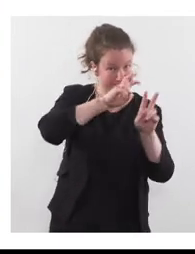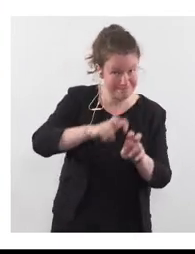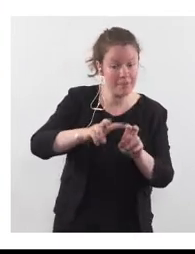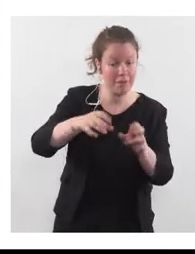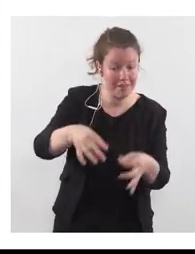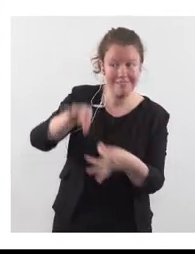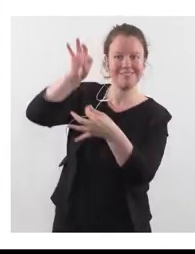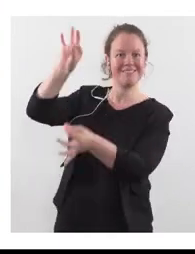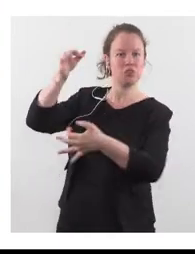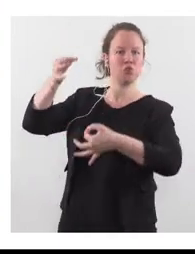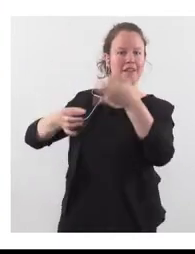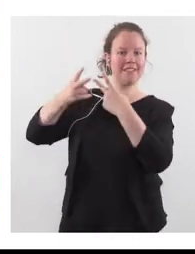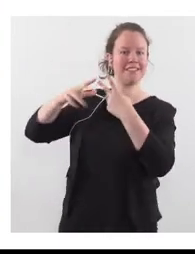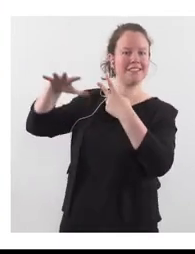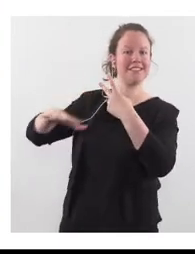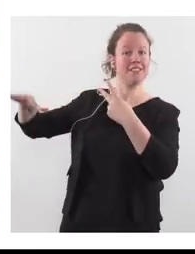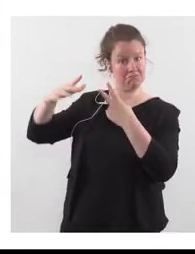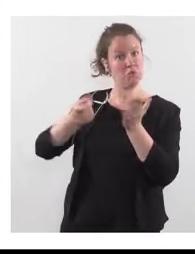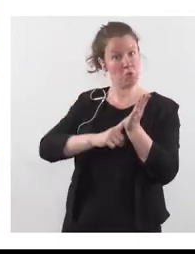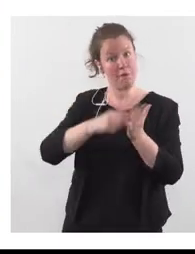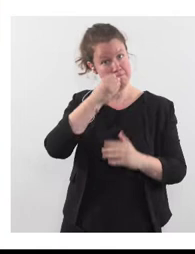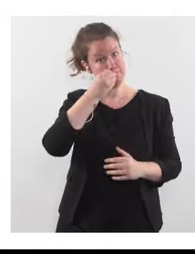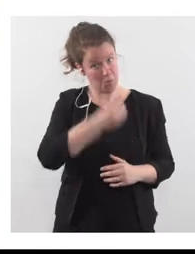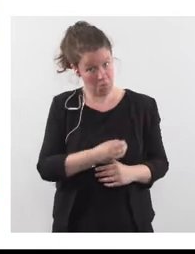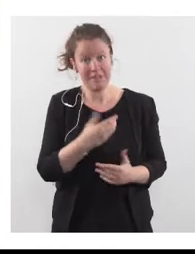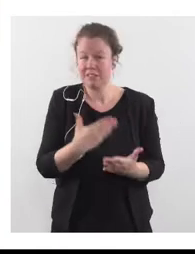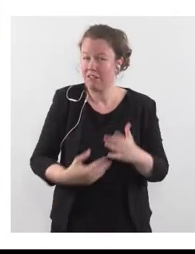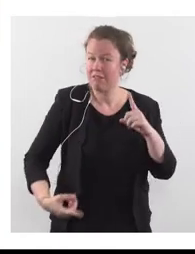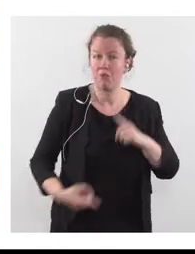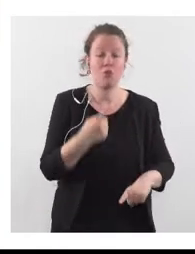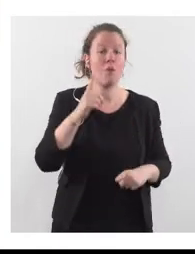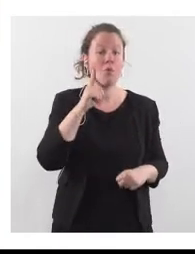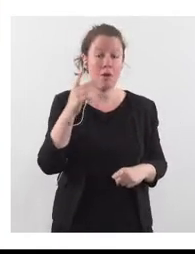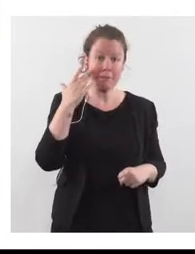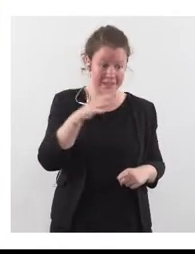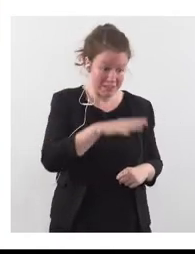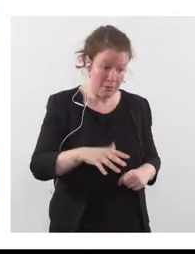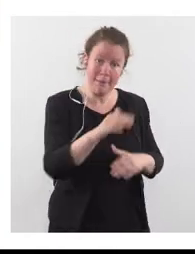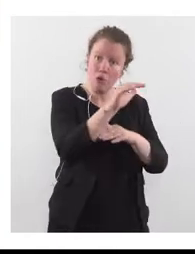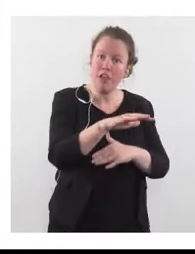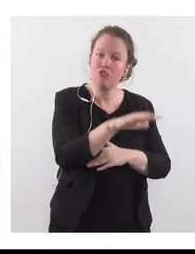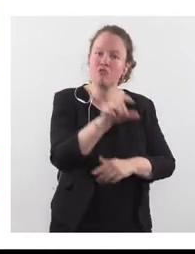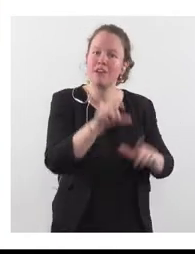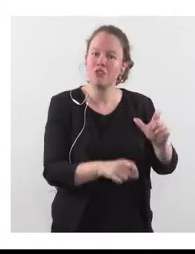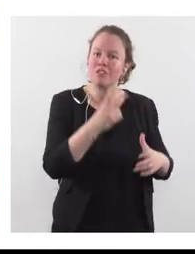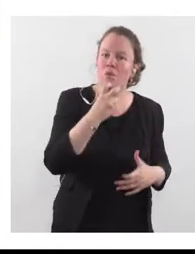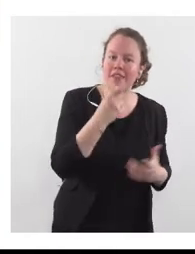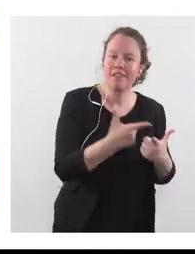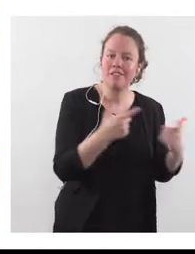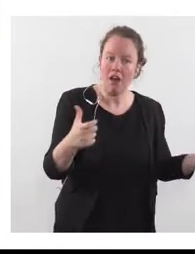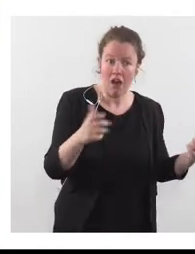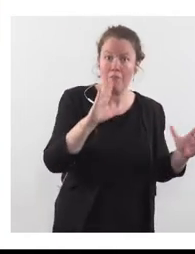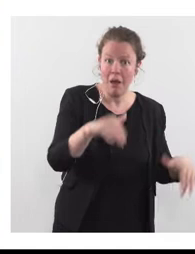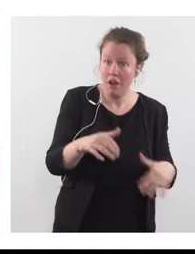protection contre les discriminations ne peut être effective que si l'accès au juge et au recours, ainsi que la capacité à présenter sa cause,